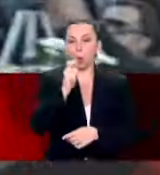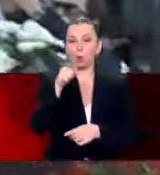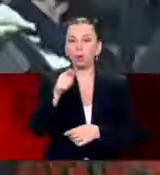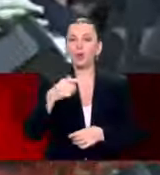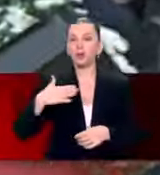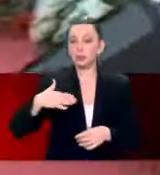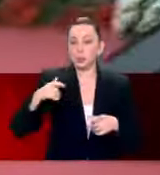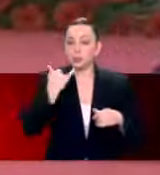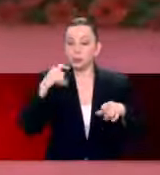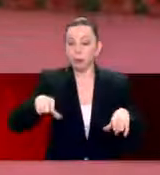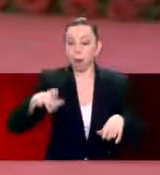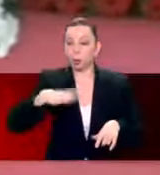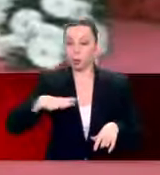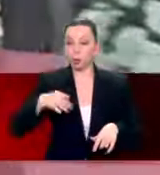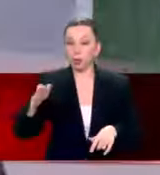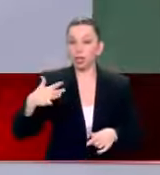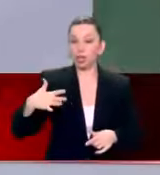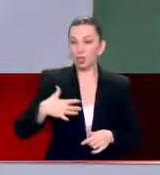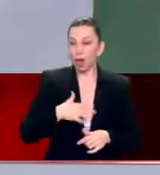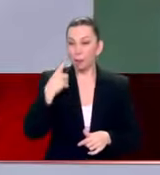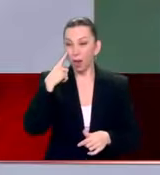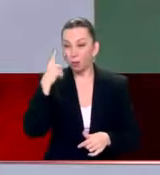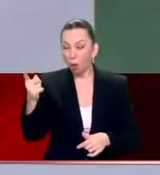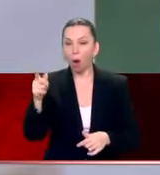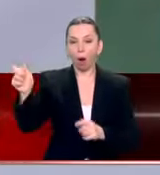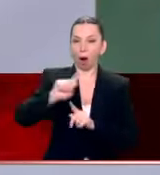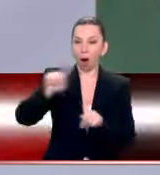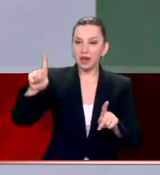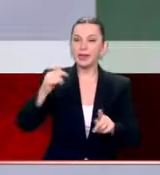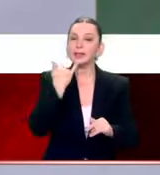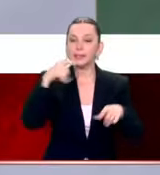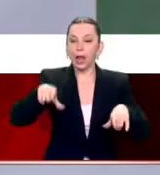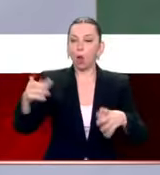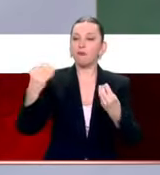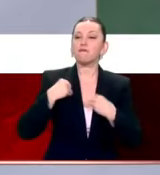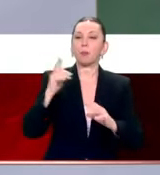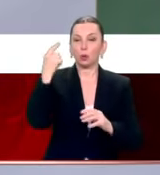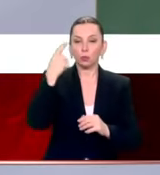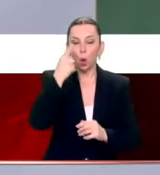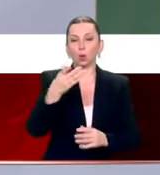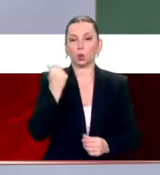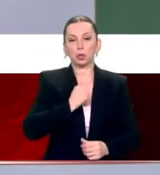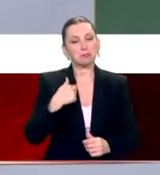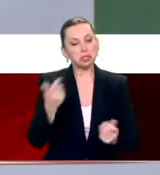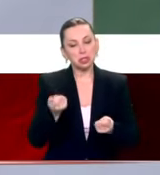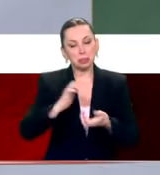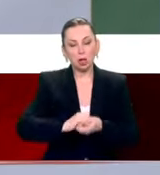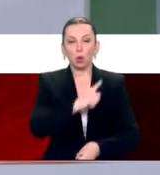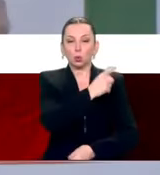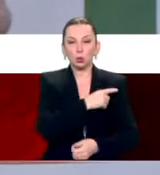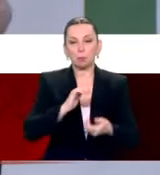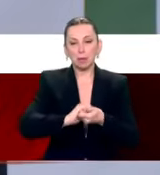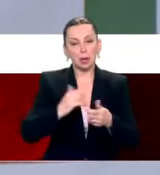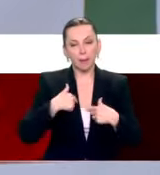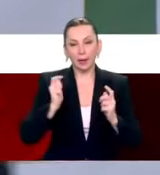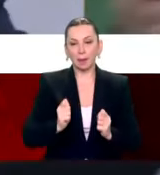taleplerini reddeden CHP'li belediye başkanı Muhittin Böce'ye sert sözlerle tepki gösterdi. Biz işbirliği de yaparız, güç birliği de yaparız.